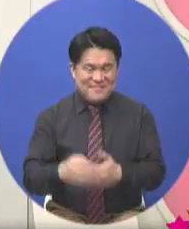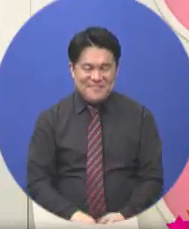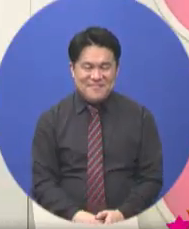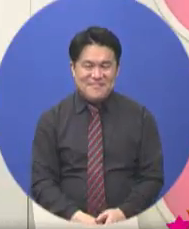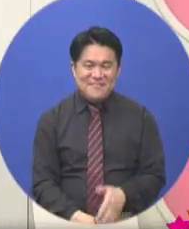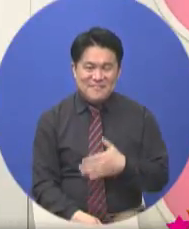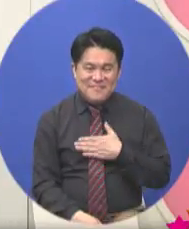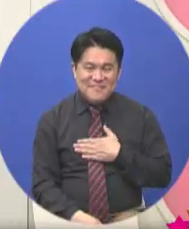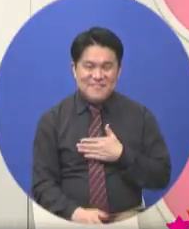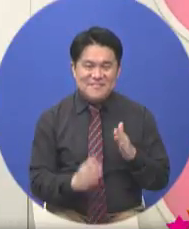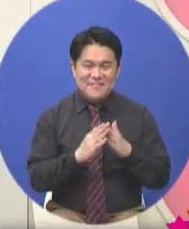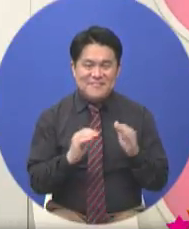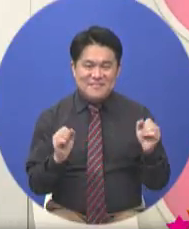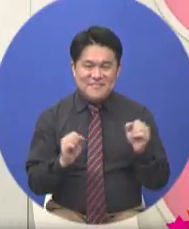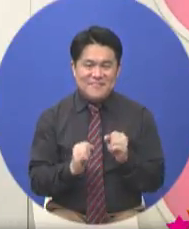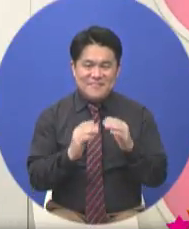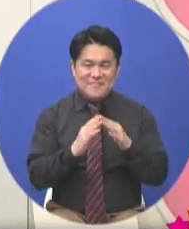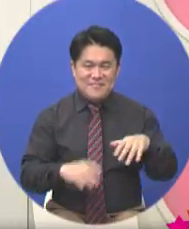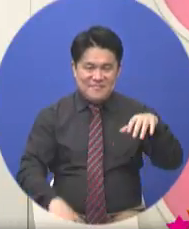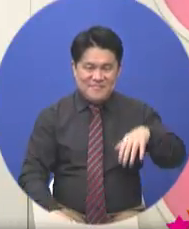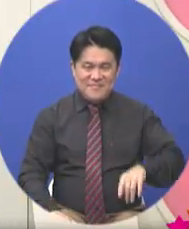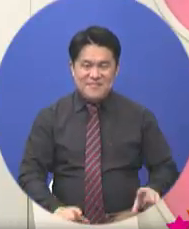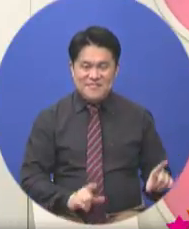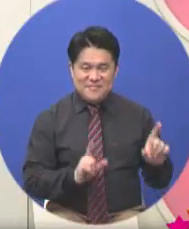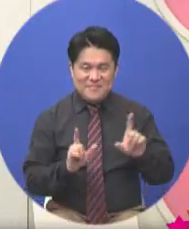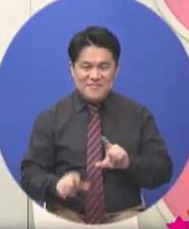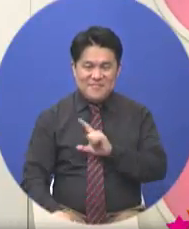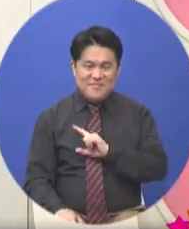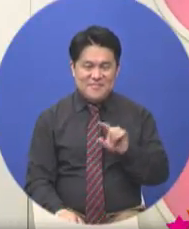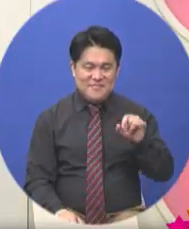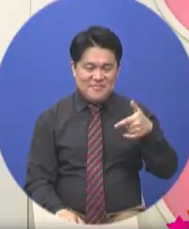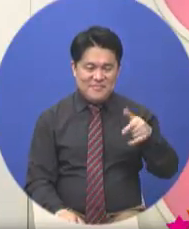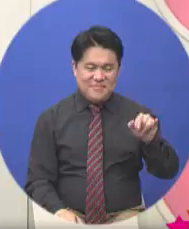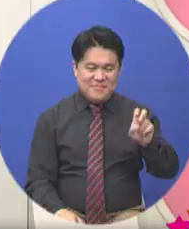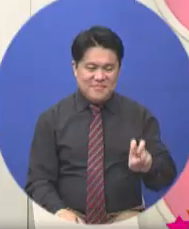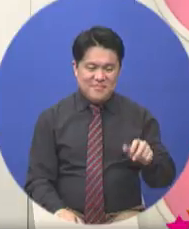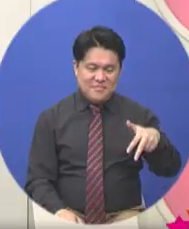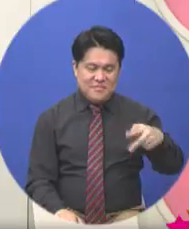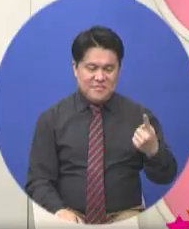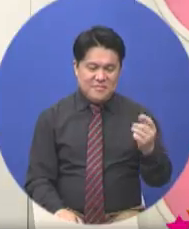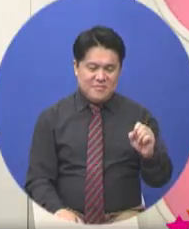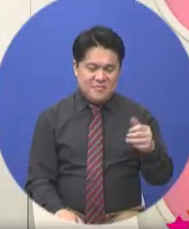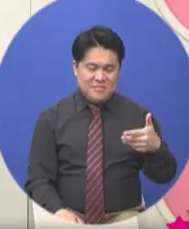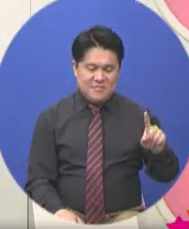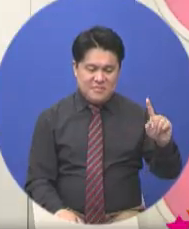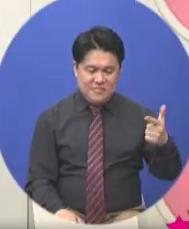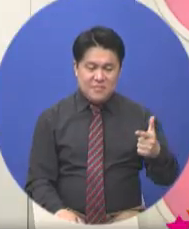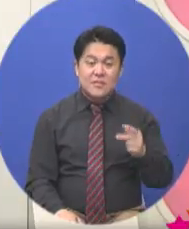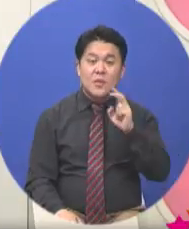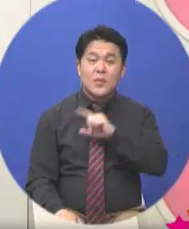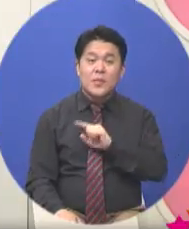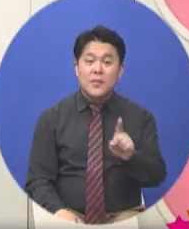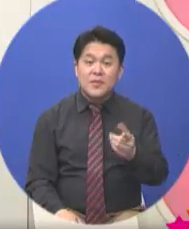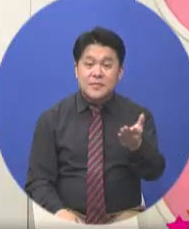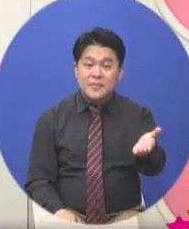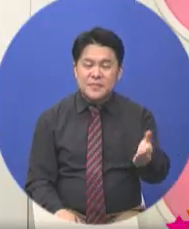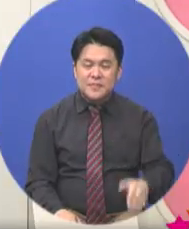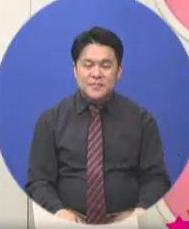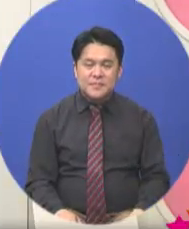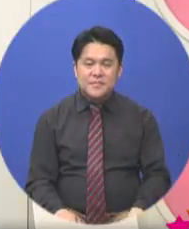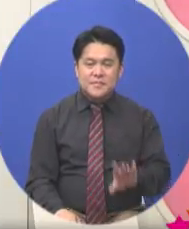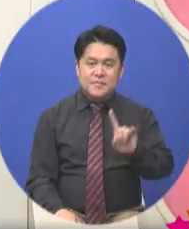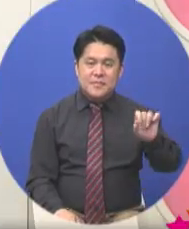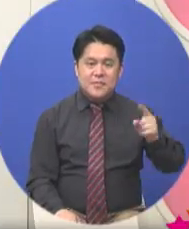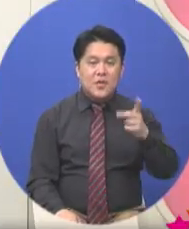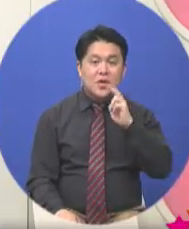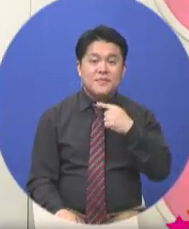예, 저는 전라북도 전주시에 사는 김종찬이라고 합니다. 네. 네. 오늘 네. 부르실 곡목은? 예, 배호 씨의